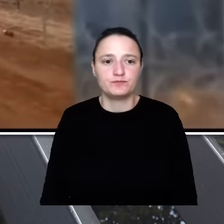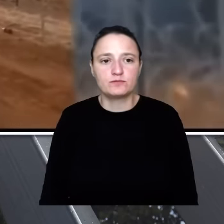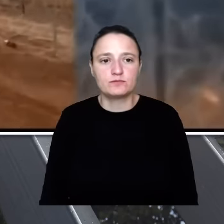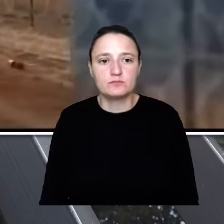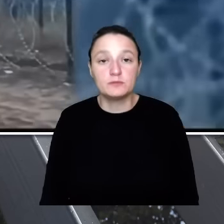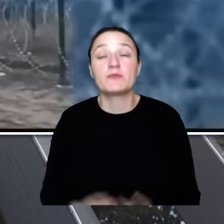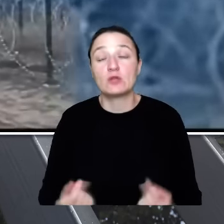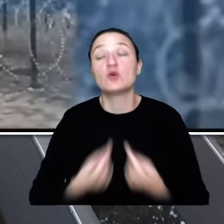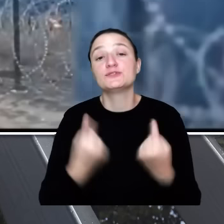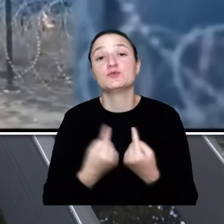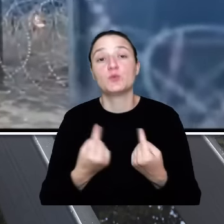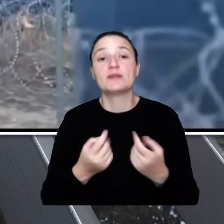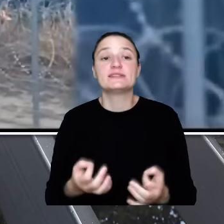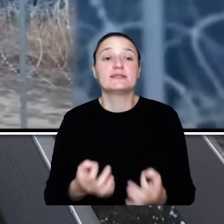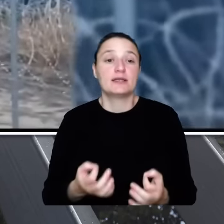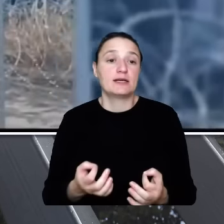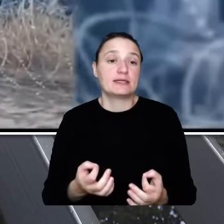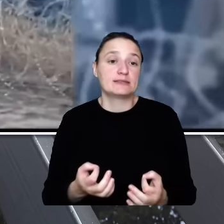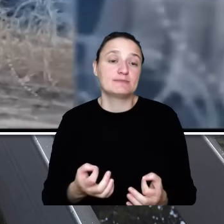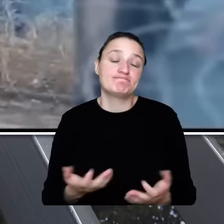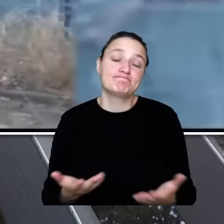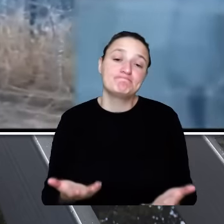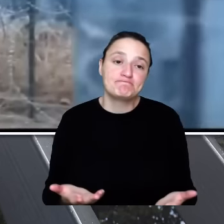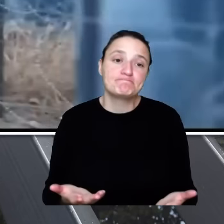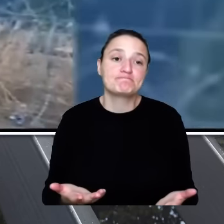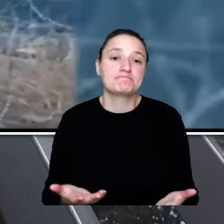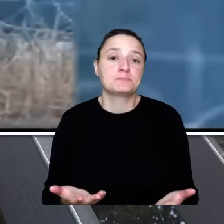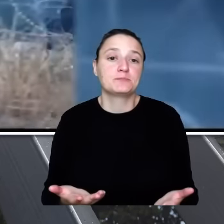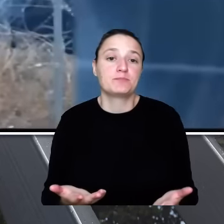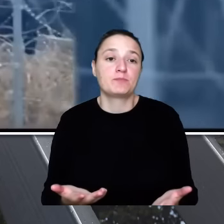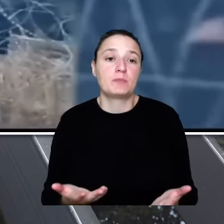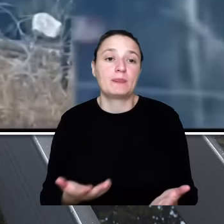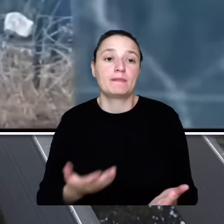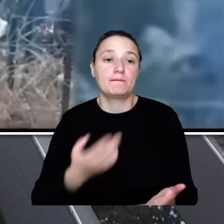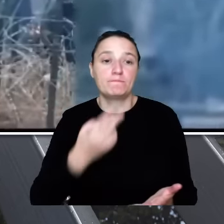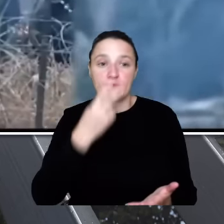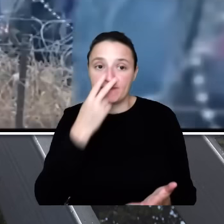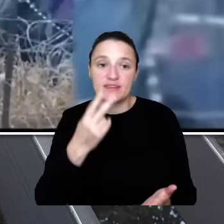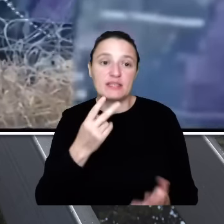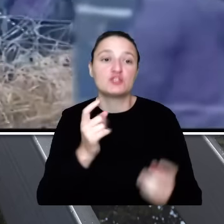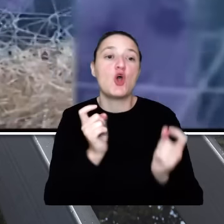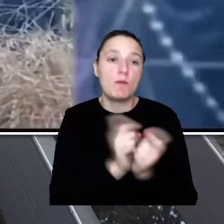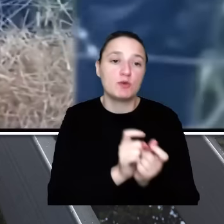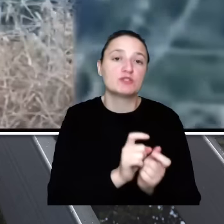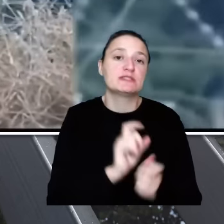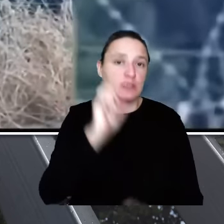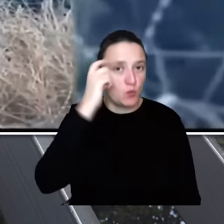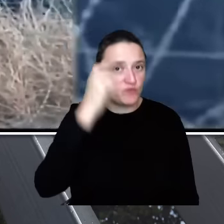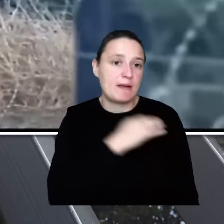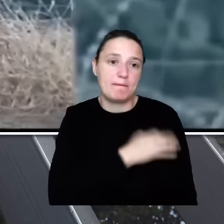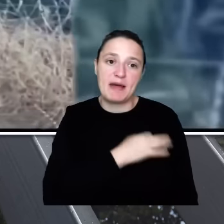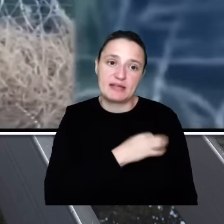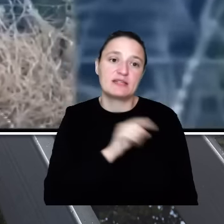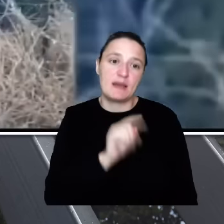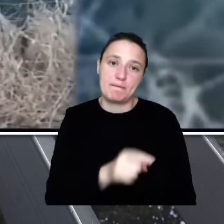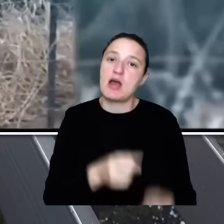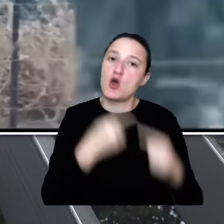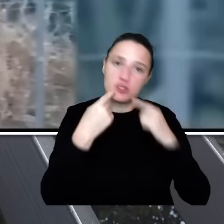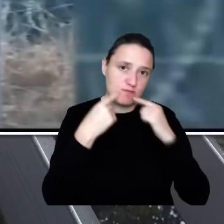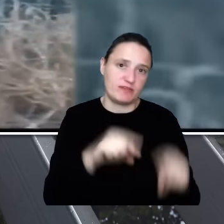która nakłada na główną partię opozycyjną też bardzo duży wymóg. Odpowiedzialność.